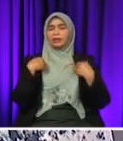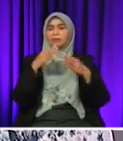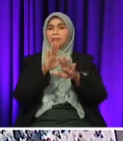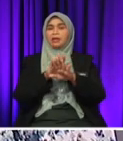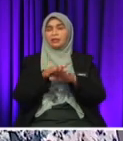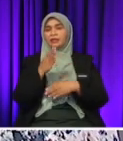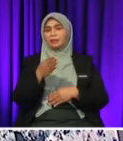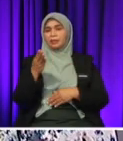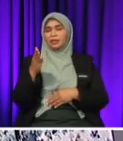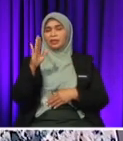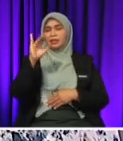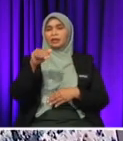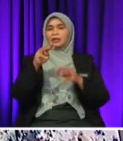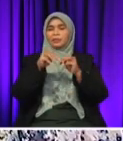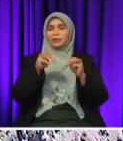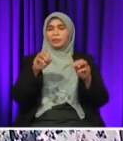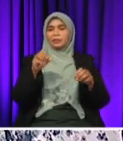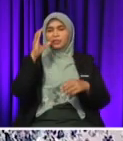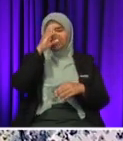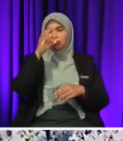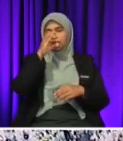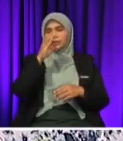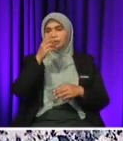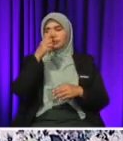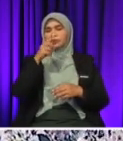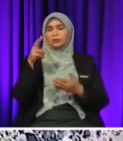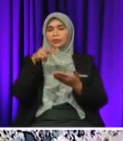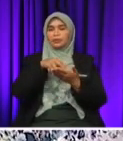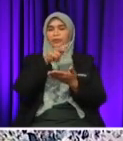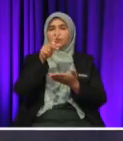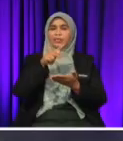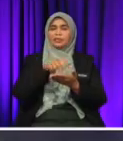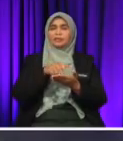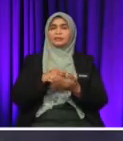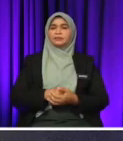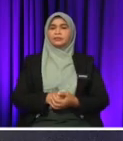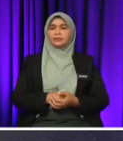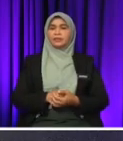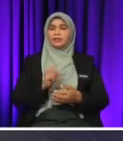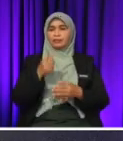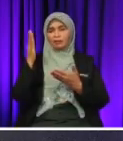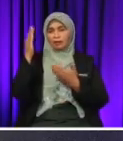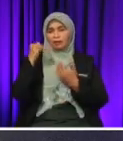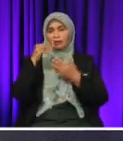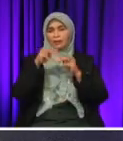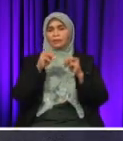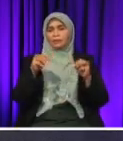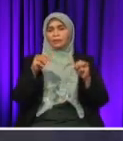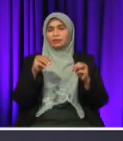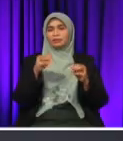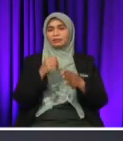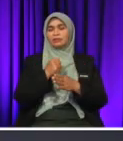yang mudah-murid boleh cari untuk berulang kaji tabah dan juga semua murid-murid Oke baik kita harap murid-murid atau